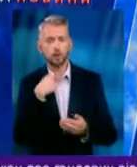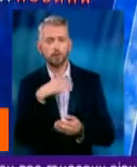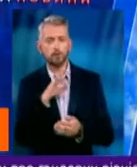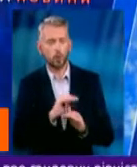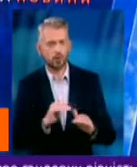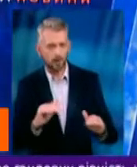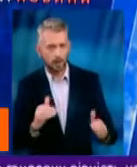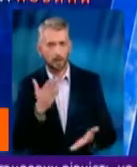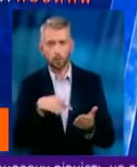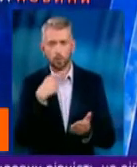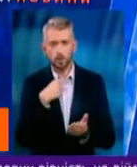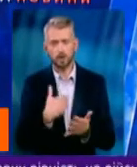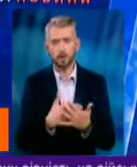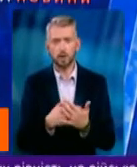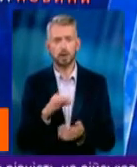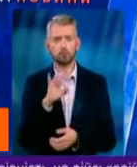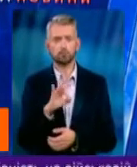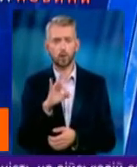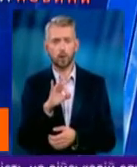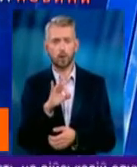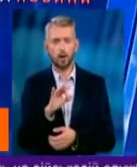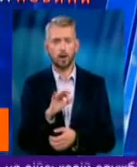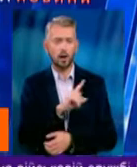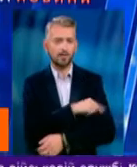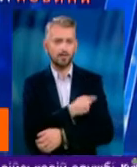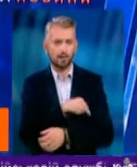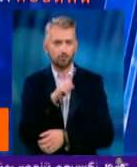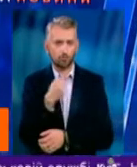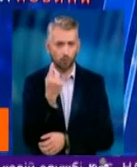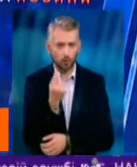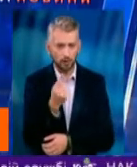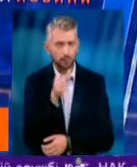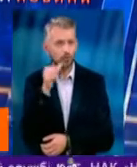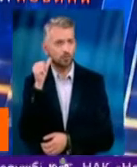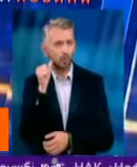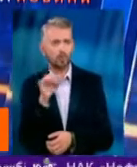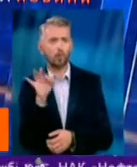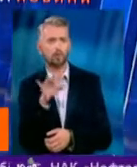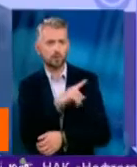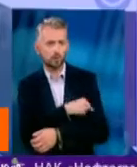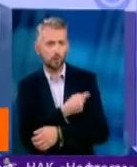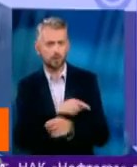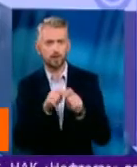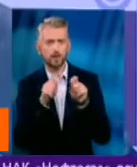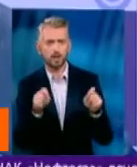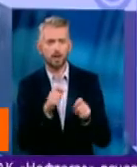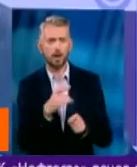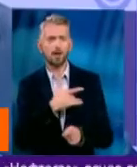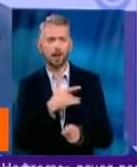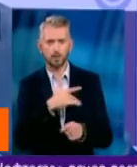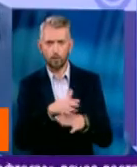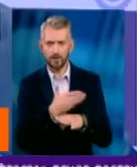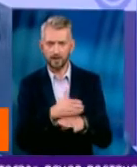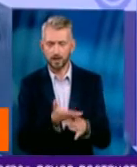Так. Якщо говорити, наприклад, про першу лікарню. В минулому році ми в Олександрівській лікарні відкрили кардіовідділення. Зараз